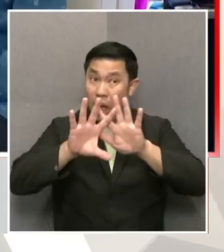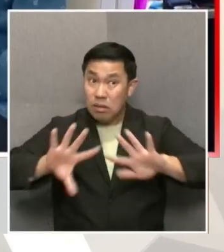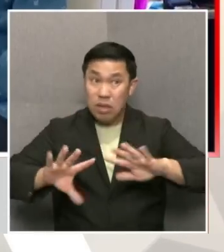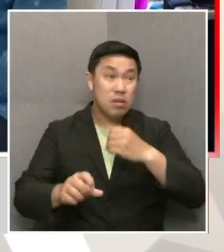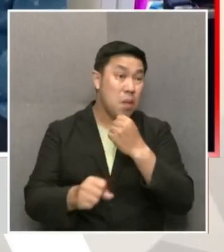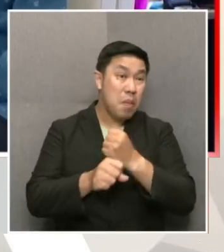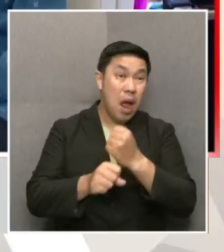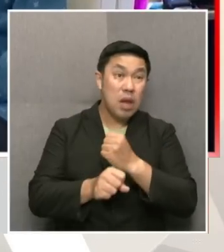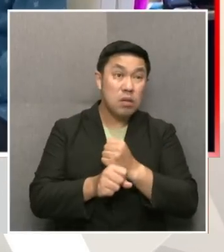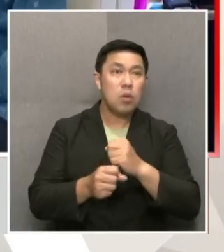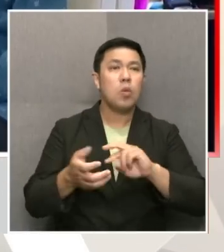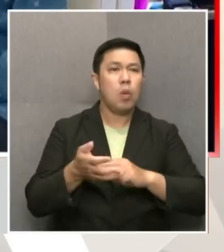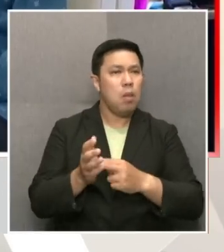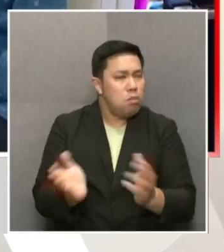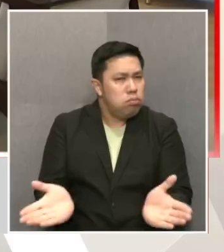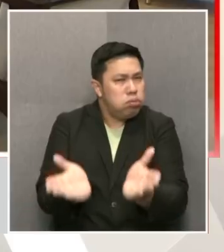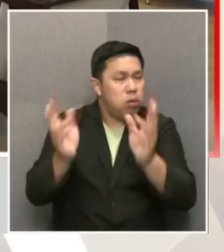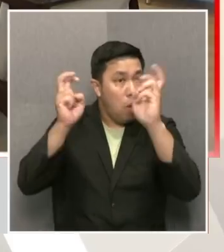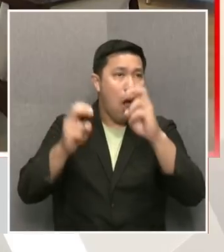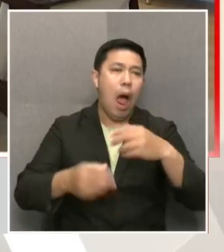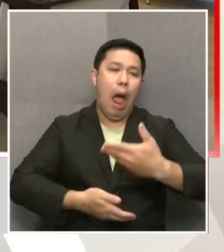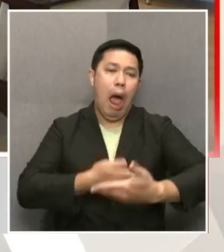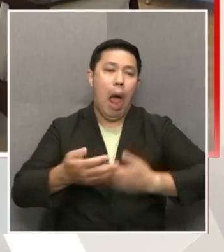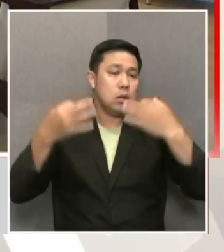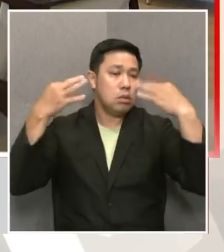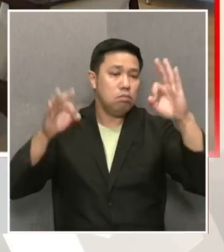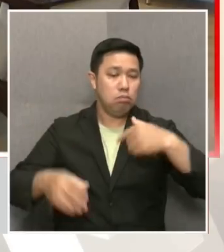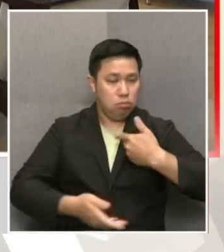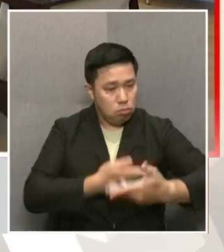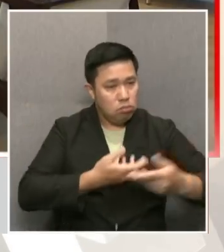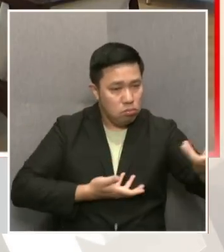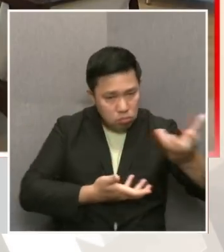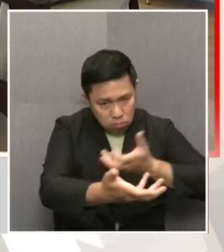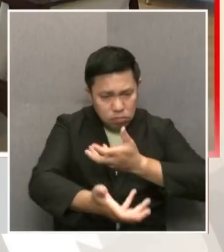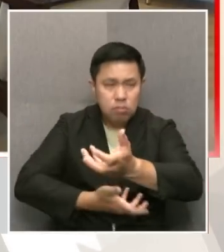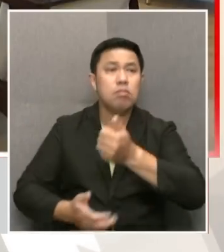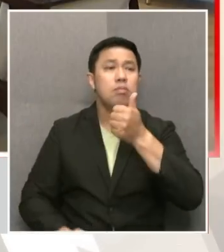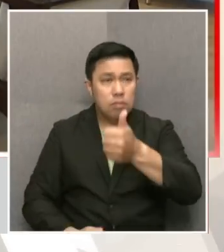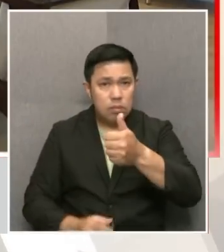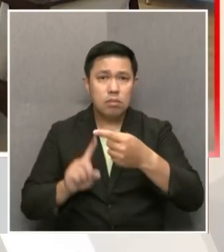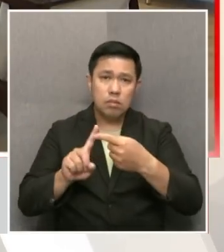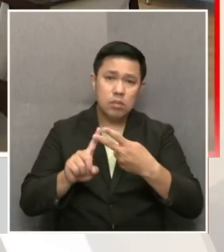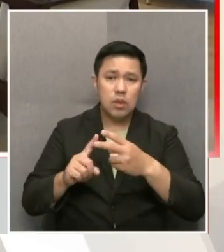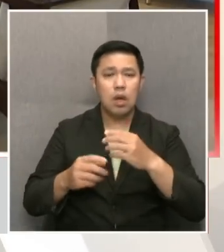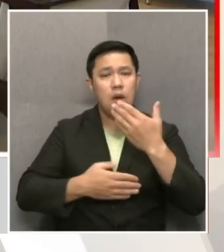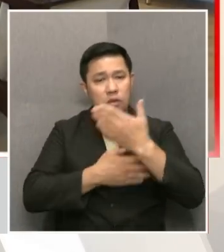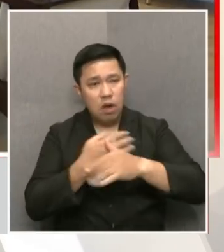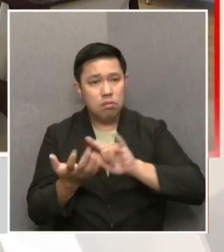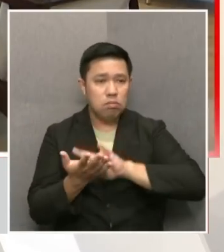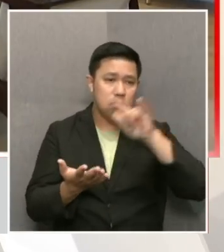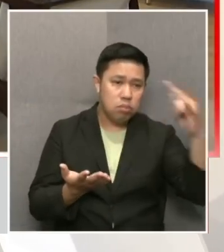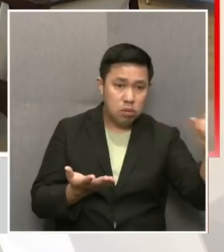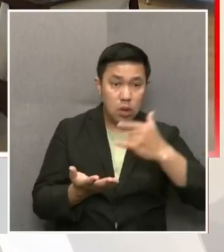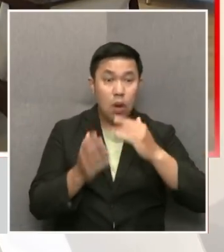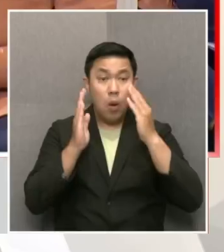ในการผลักดันหลายเรื่องเช่นเขตการค้าเสรีก็ดีนะครับเรื่องของการเชื่อมโยงเชื่อมต่อต่างๆก็ดีการนำสมาชิก